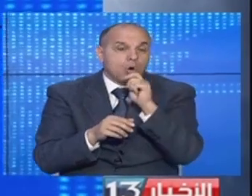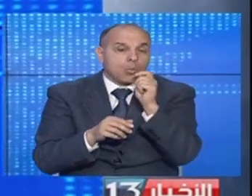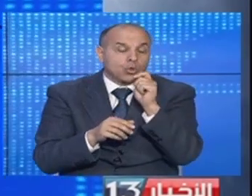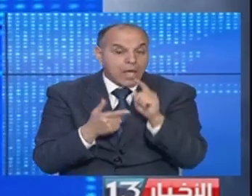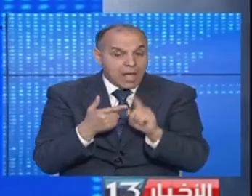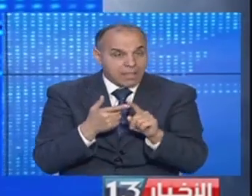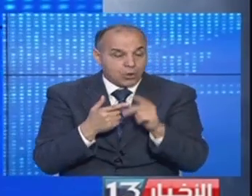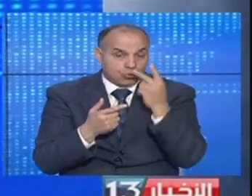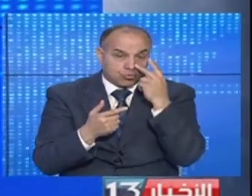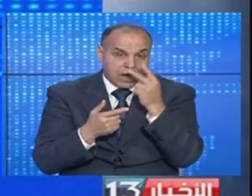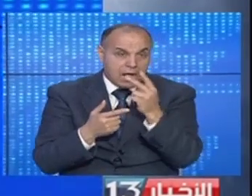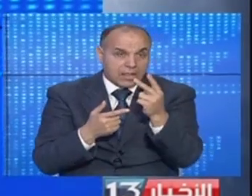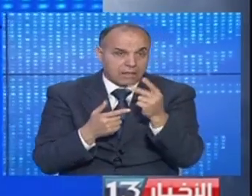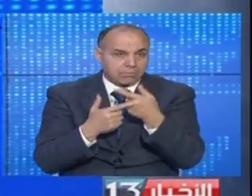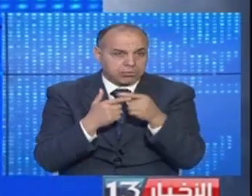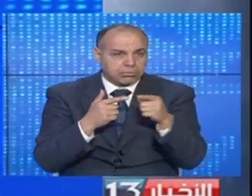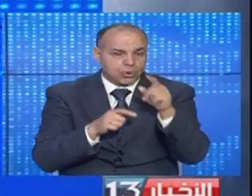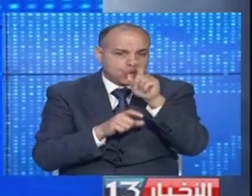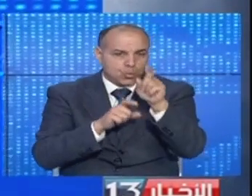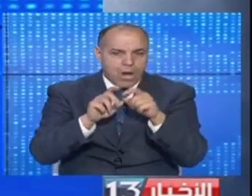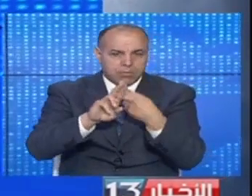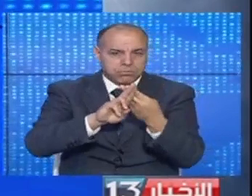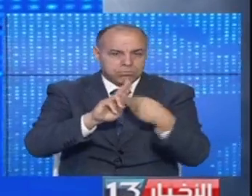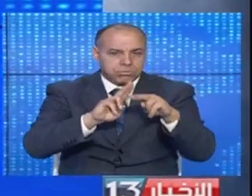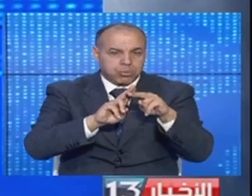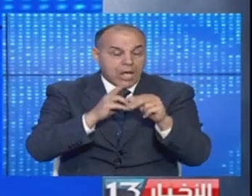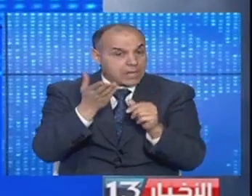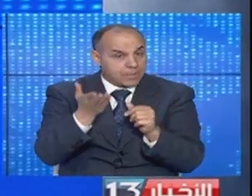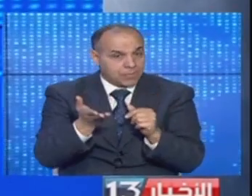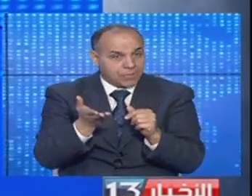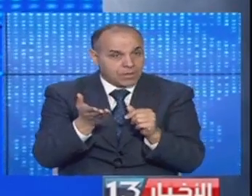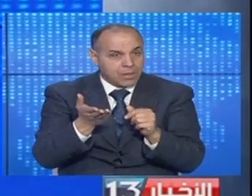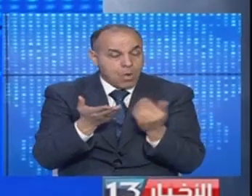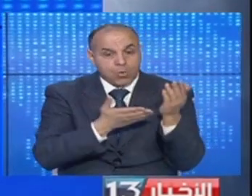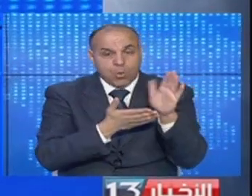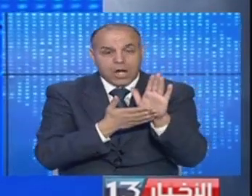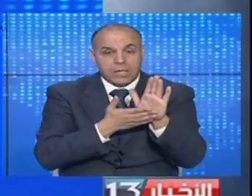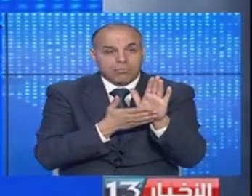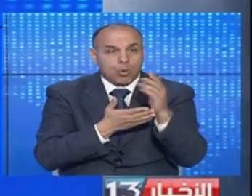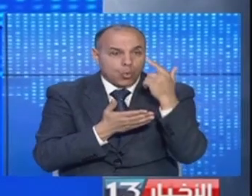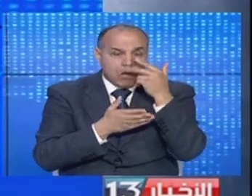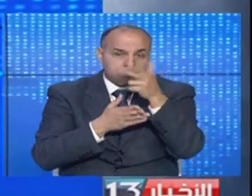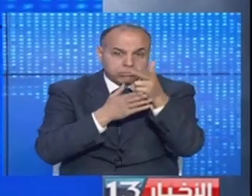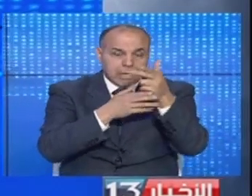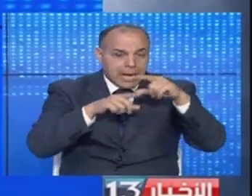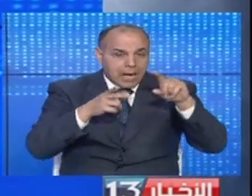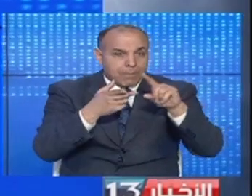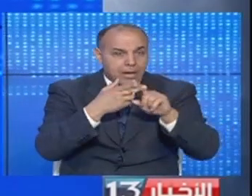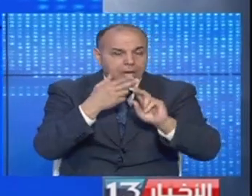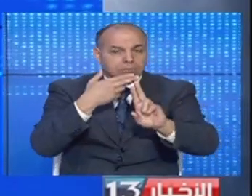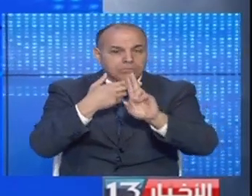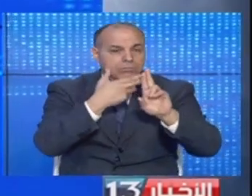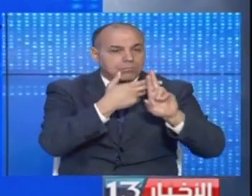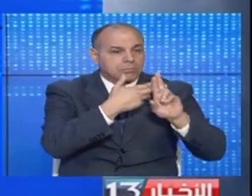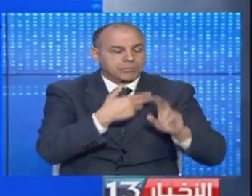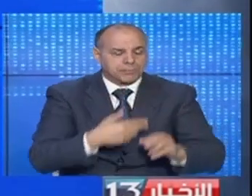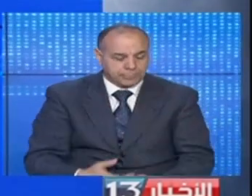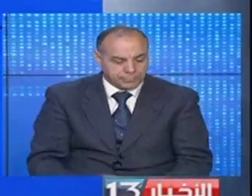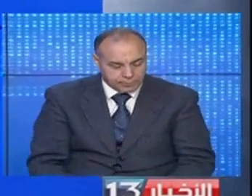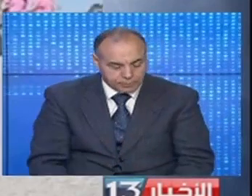نقف عند مختلف الاسئله التي تدور حولها ونقدم ما رصد كامل الاخبار من اجابات